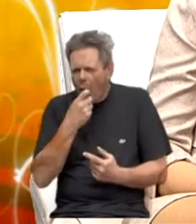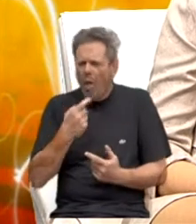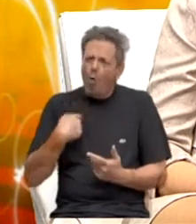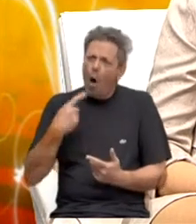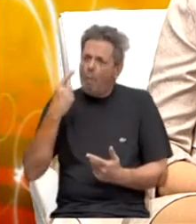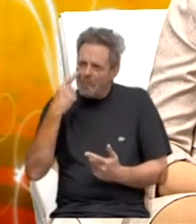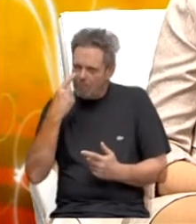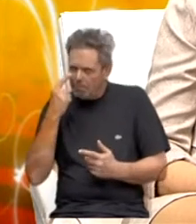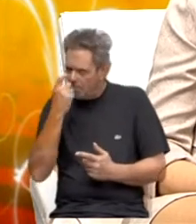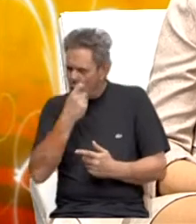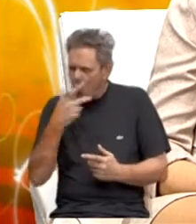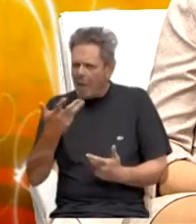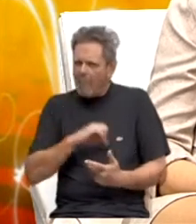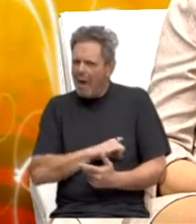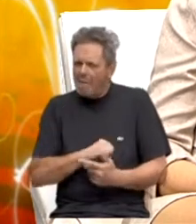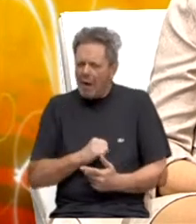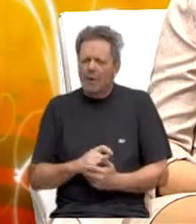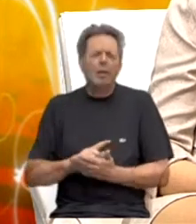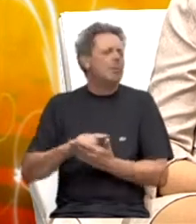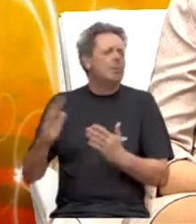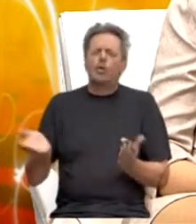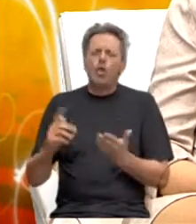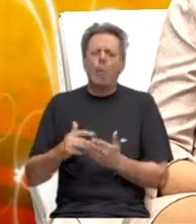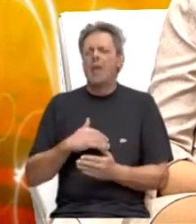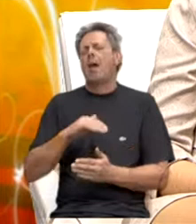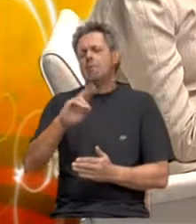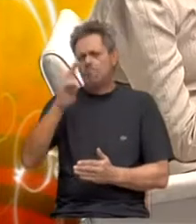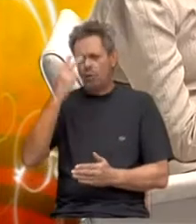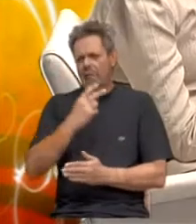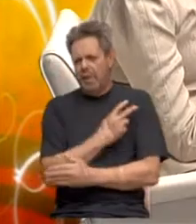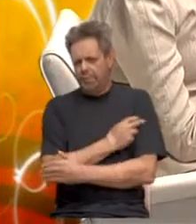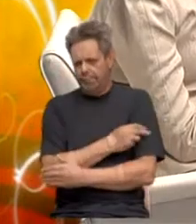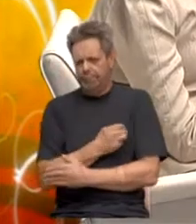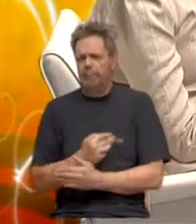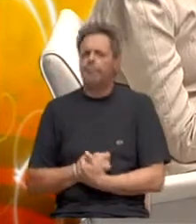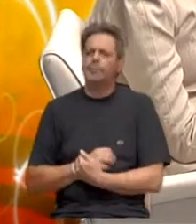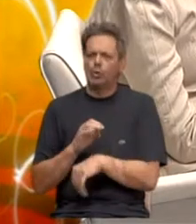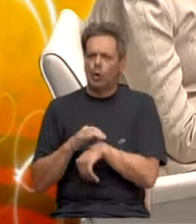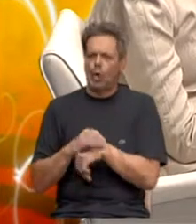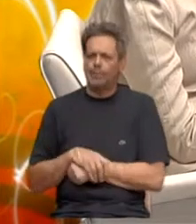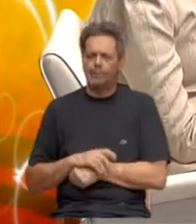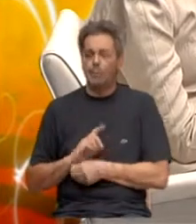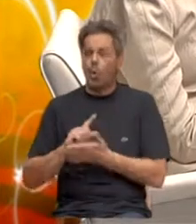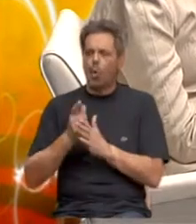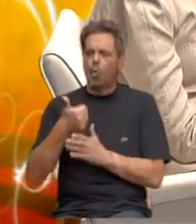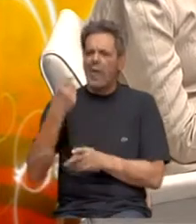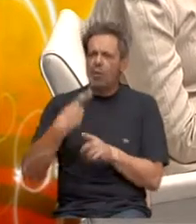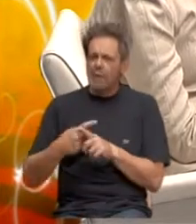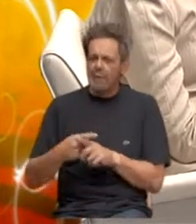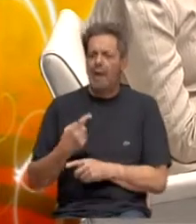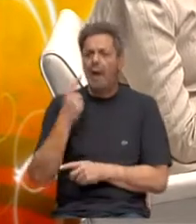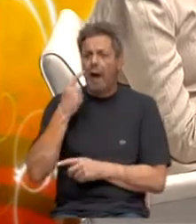ukazivati na akutni infarkt, što prije se javiti liječniku. Još nam jednom ponovite. U roku jednog sata, ako se dođe